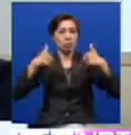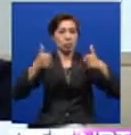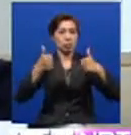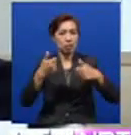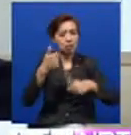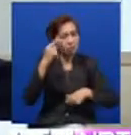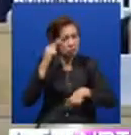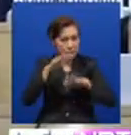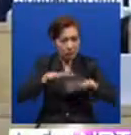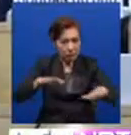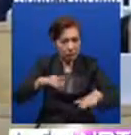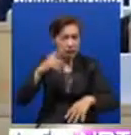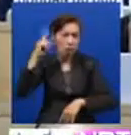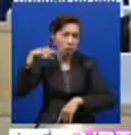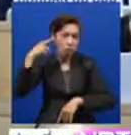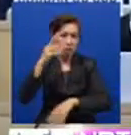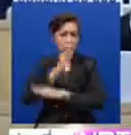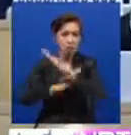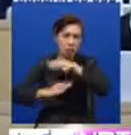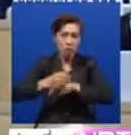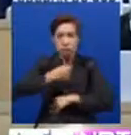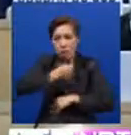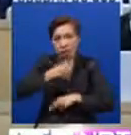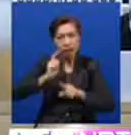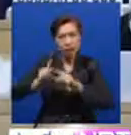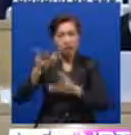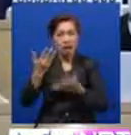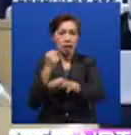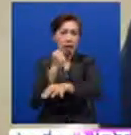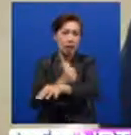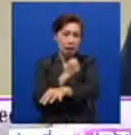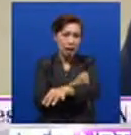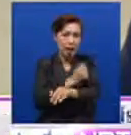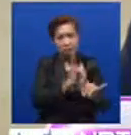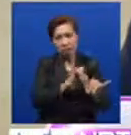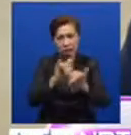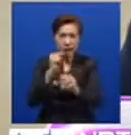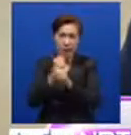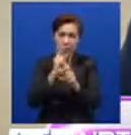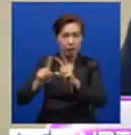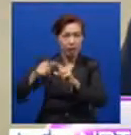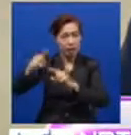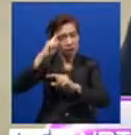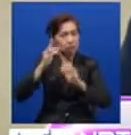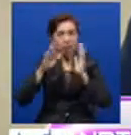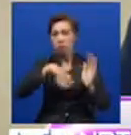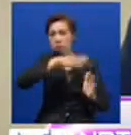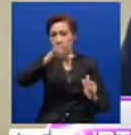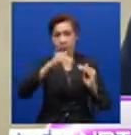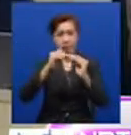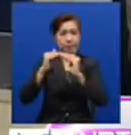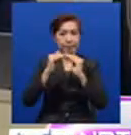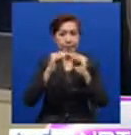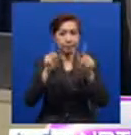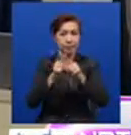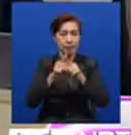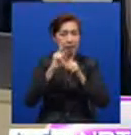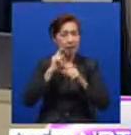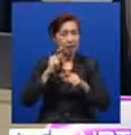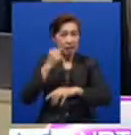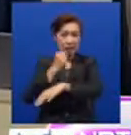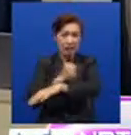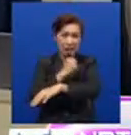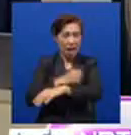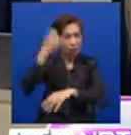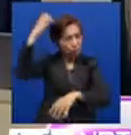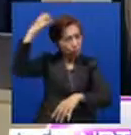ไม่ว่าจะเป็นเด็กผู้หญิงผู้พิการผู้สูงอายุแรงงานย้ายถิ่นจะต้องได้สิทธิที่เท่าเทียมกันรวมไปถึงแรงงานต่างด้าว